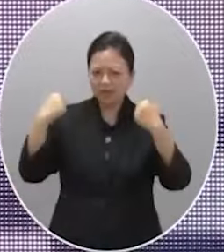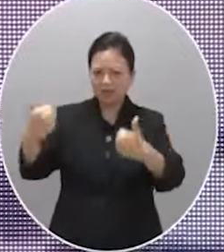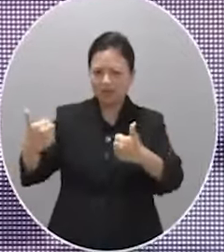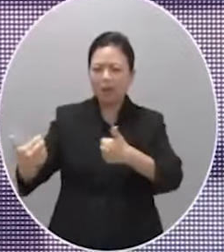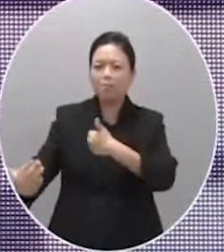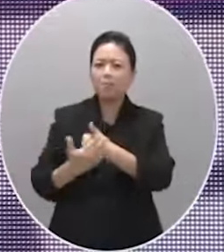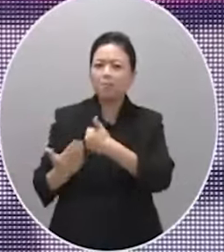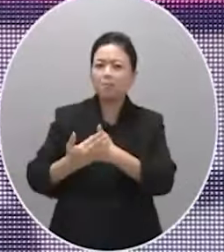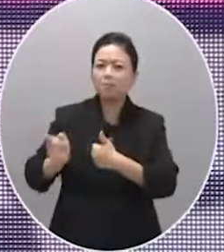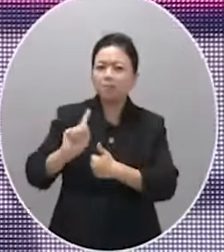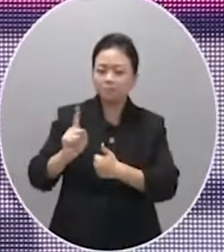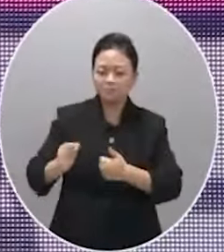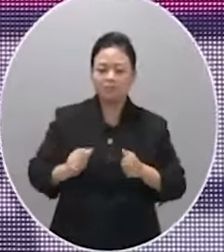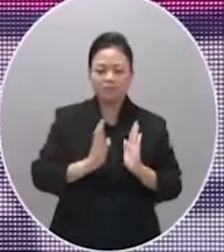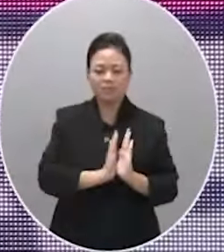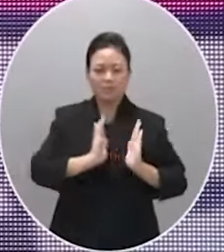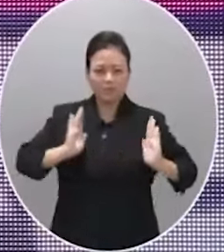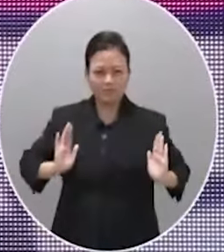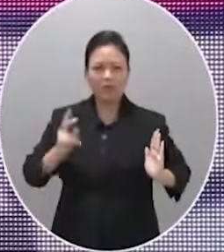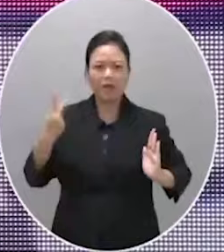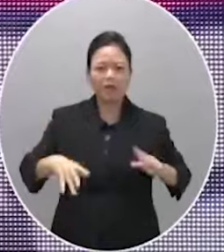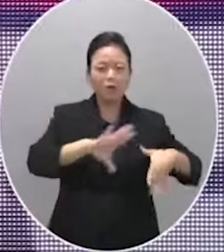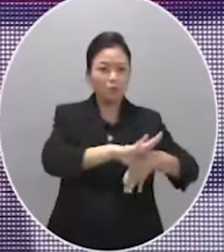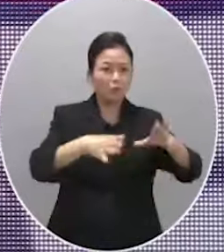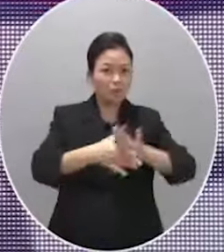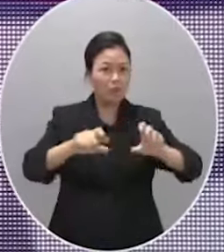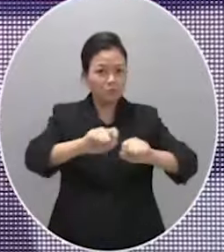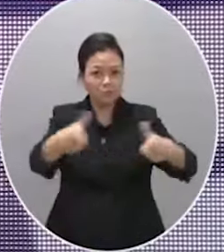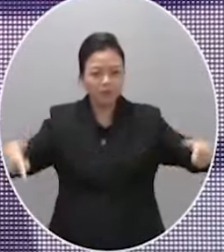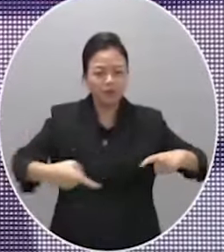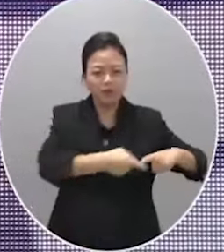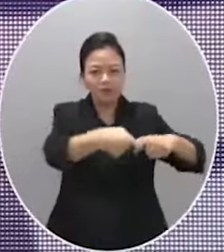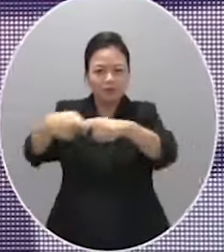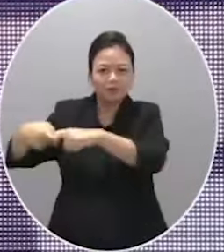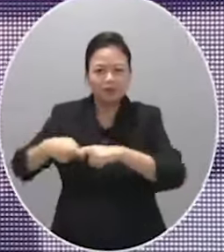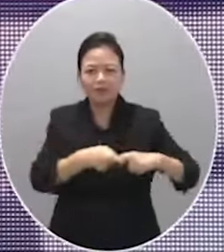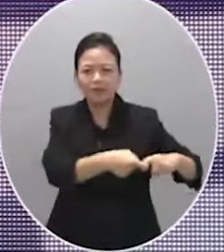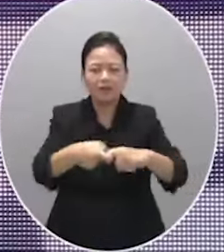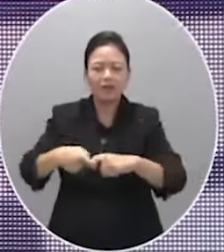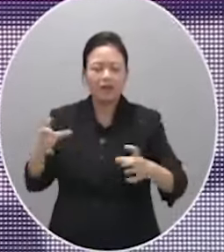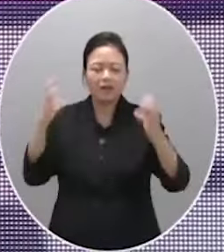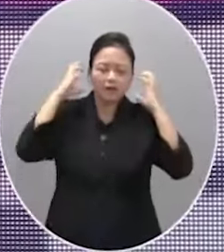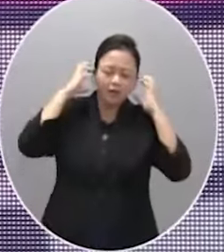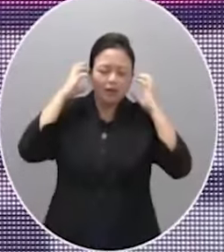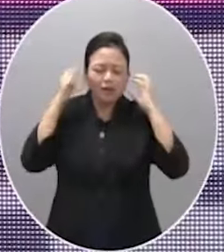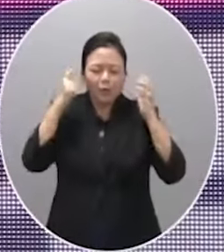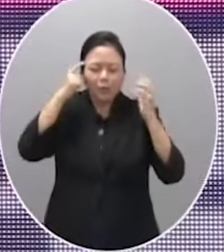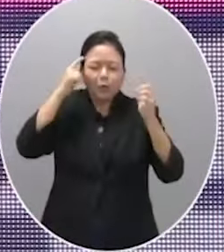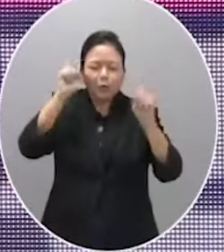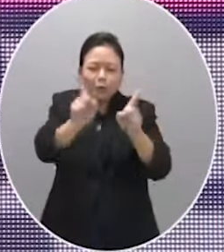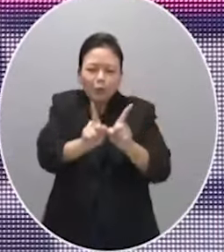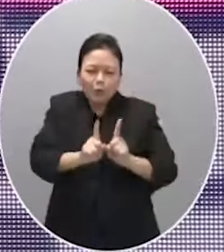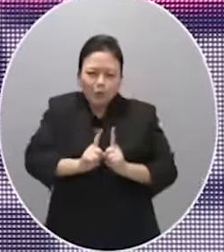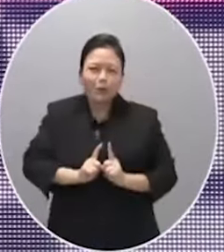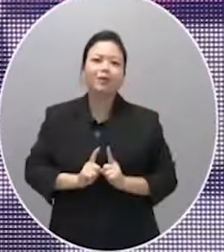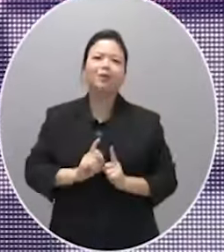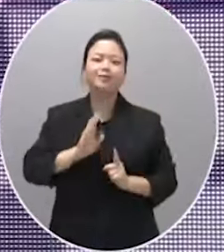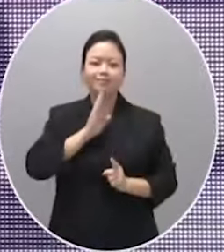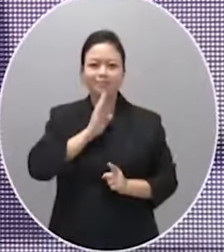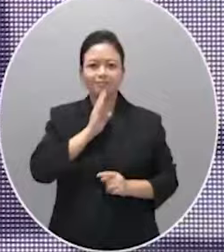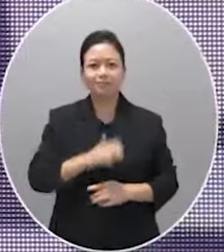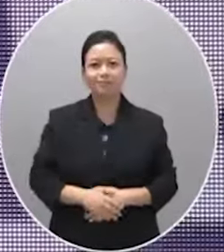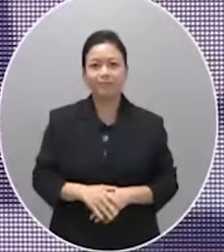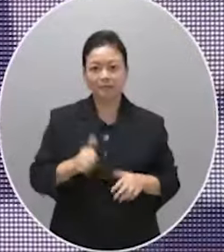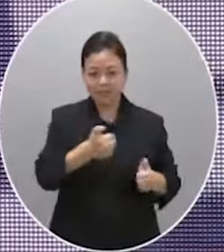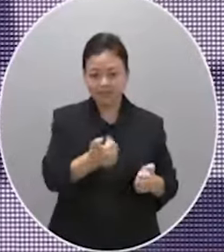灵的视窗，串联文化，并带给我们无限的情感和共鸣。谢谢每一位参与本次盛宴的艺